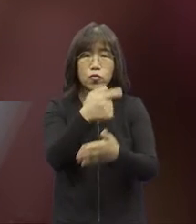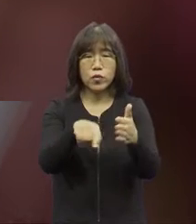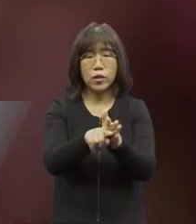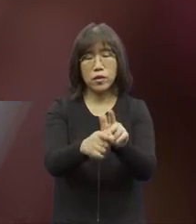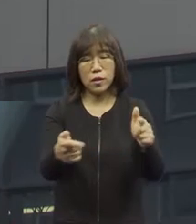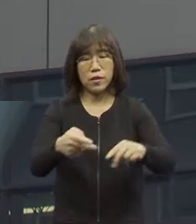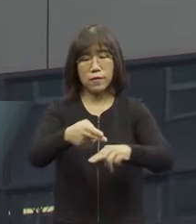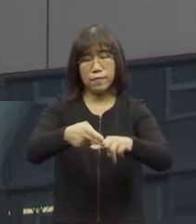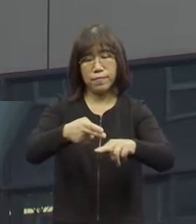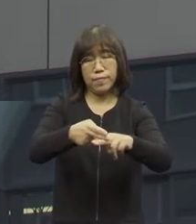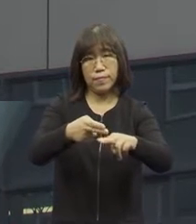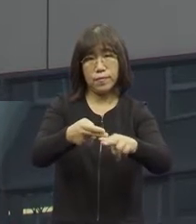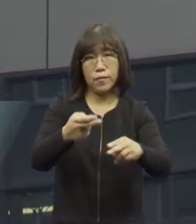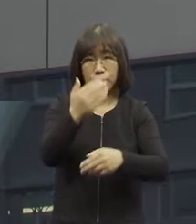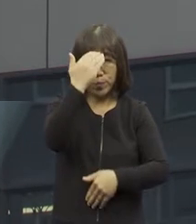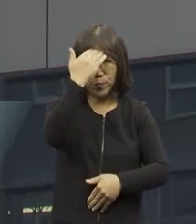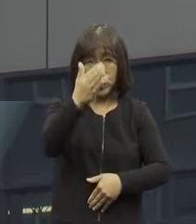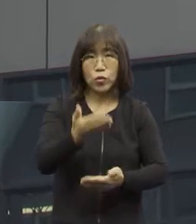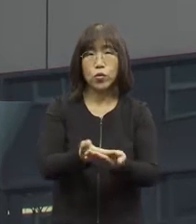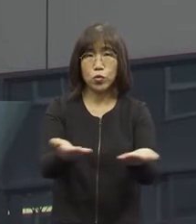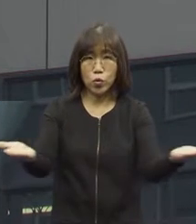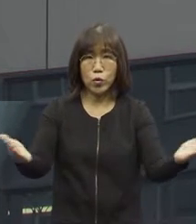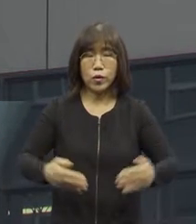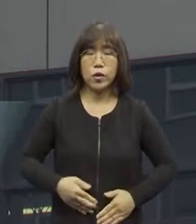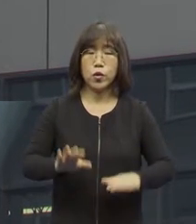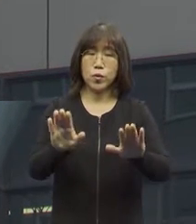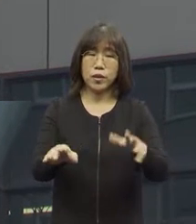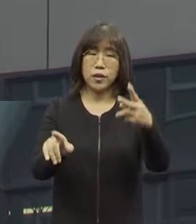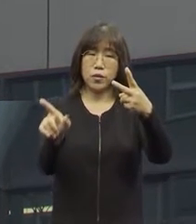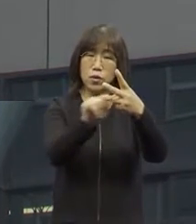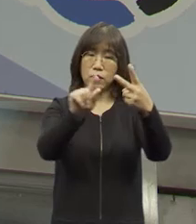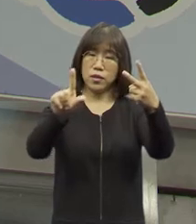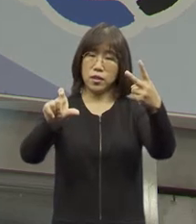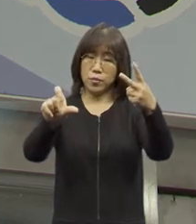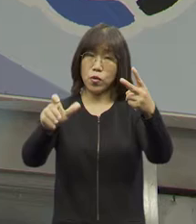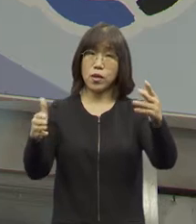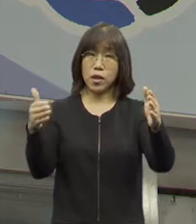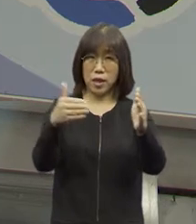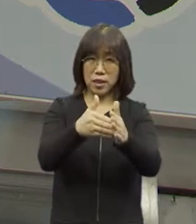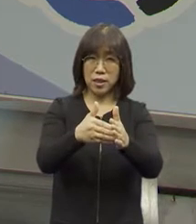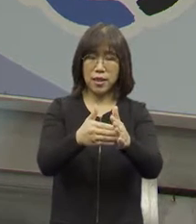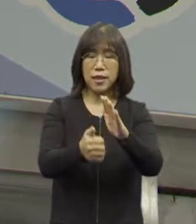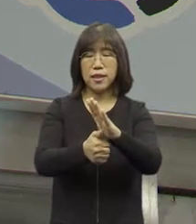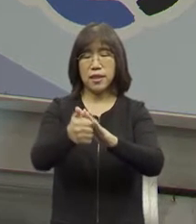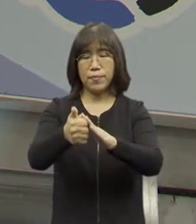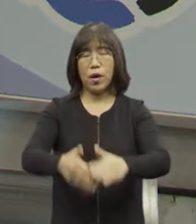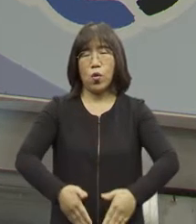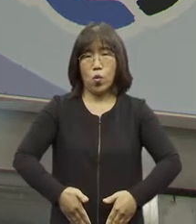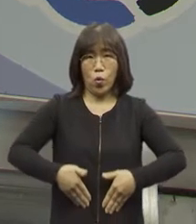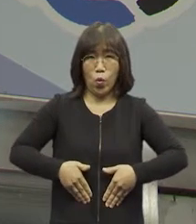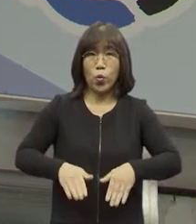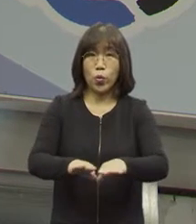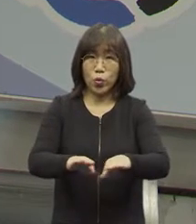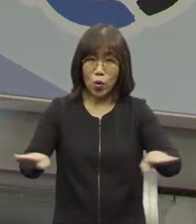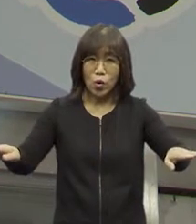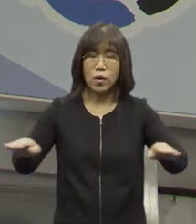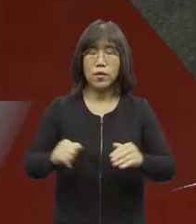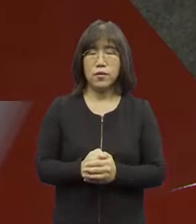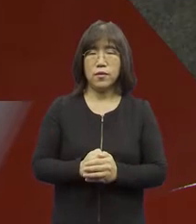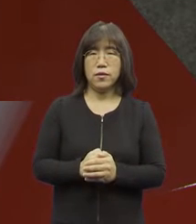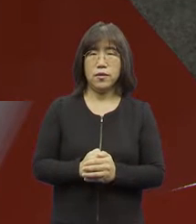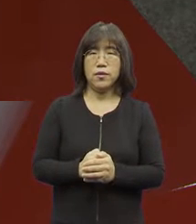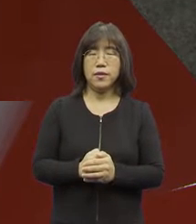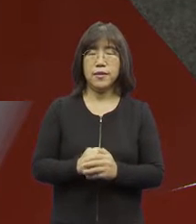등 식사도 지원합니다. 이외에도 2월 15일까지 2021 희망온돌 따뜻한 겨울나기